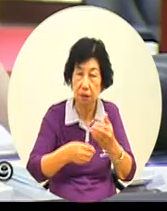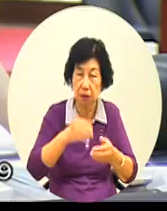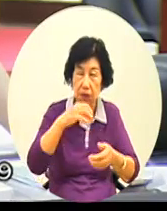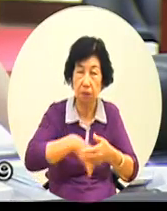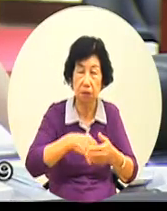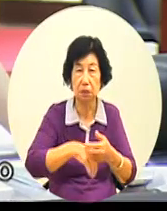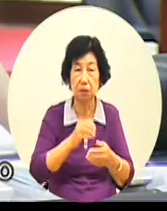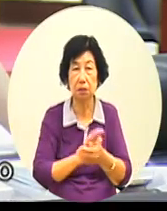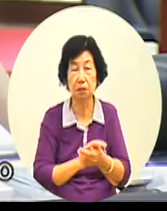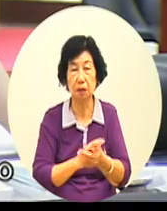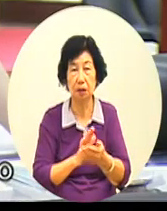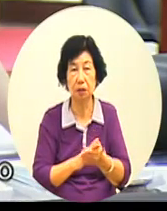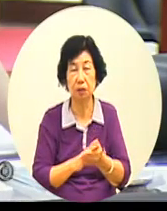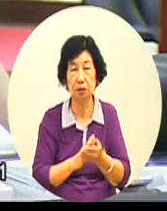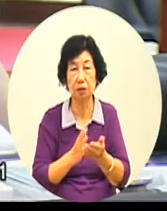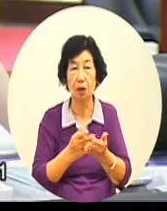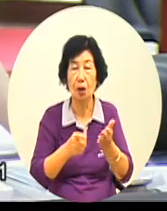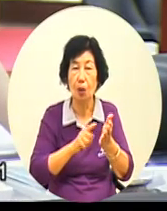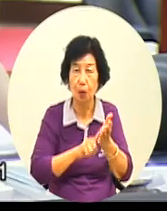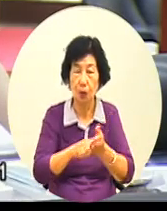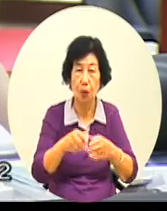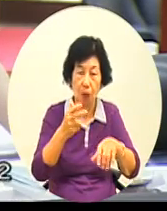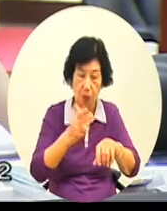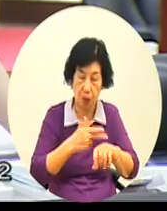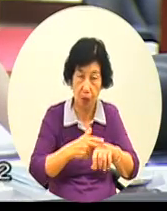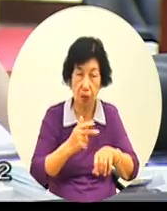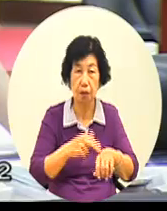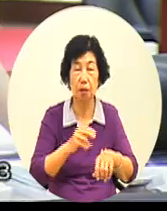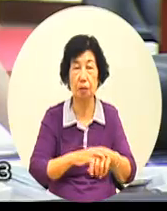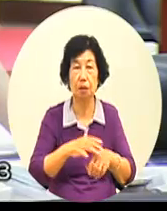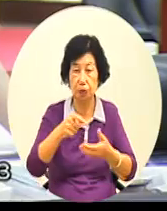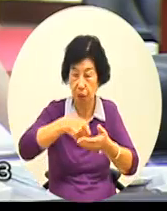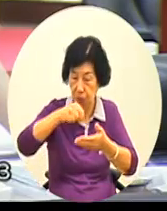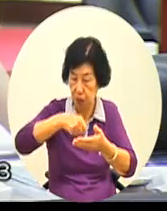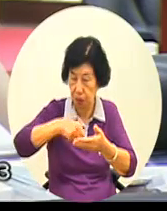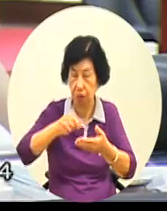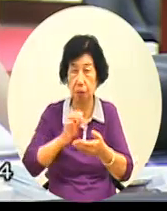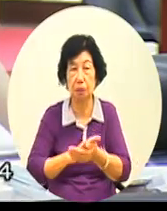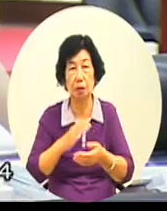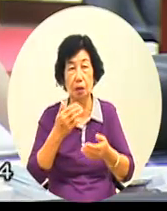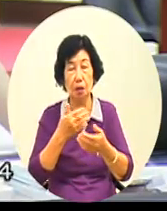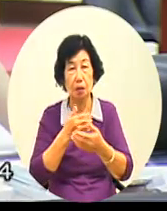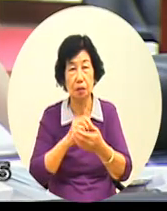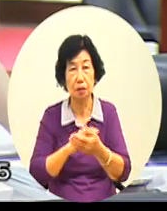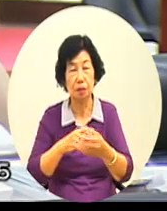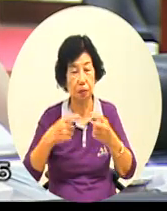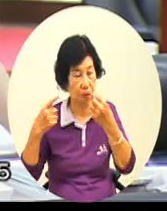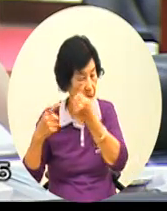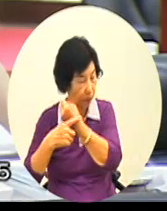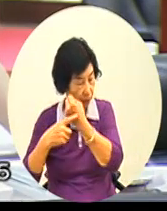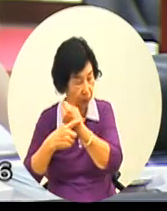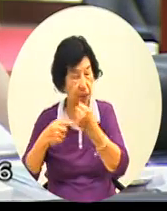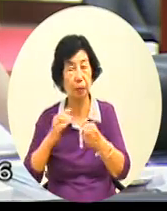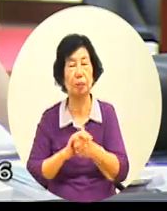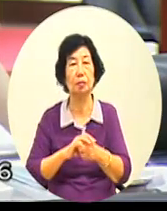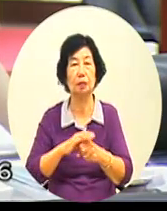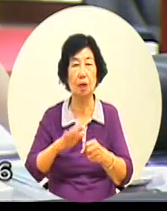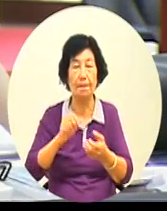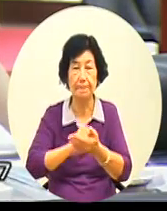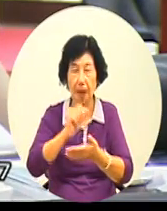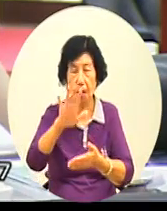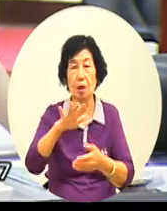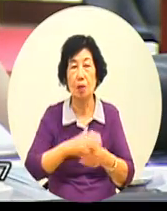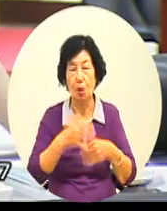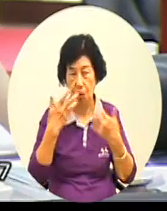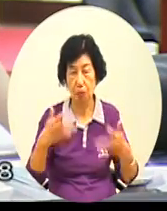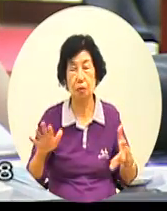家在单身的议题上其实写过很多的研究，那有相关的 paper 跟报告，不过我觉得我们未来